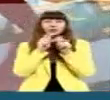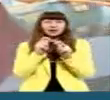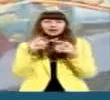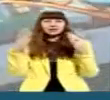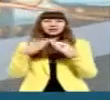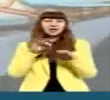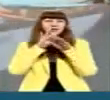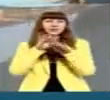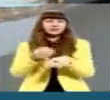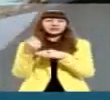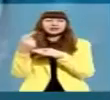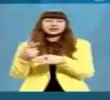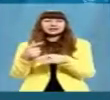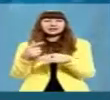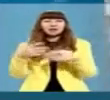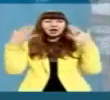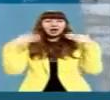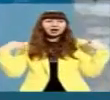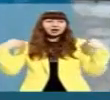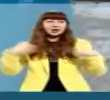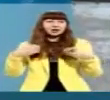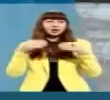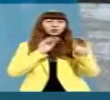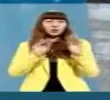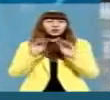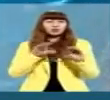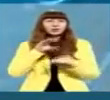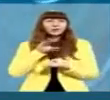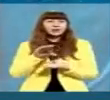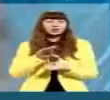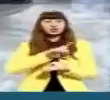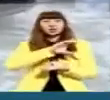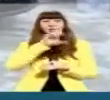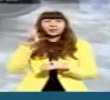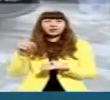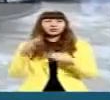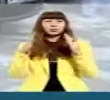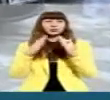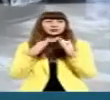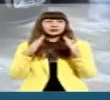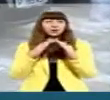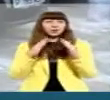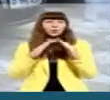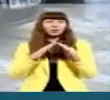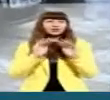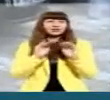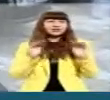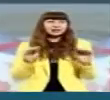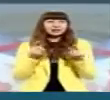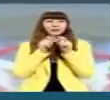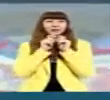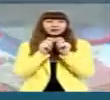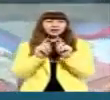биыл өтпейтін болды. Оның орнына тосын сый. Бірнеше безендірілген көліктер түрлі мекенжайларға бет алды.